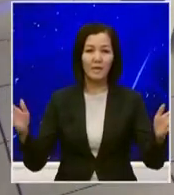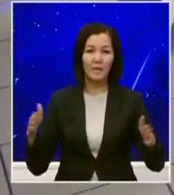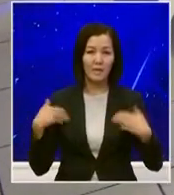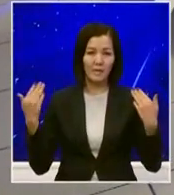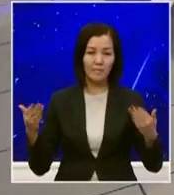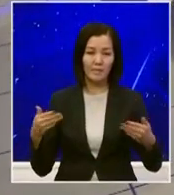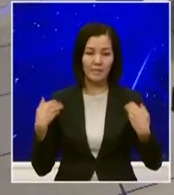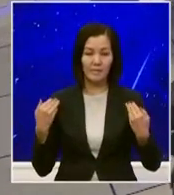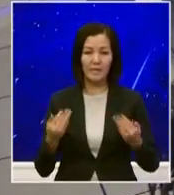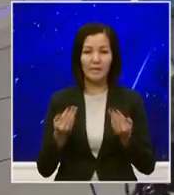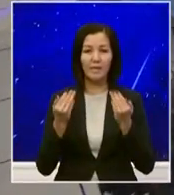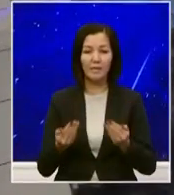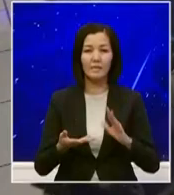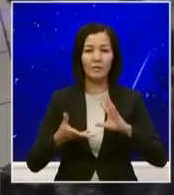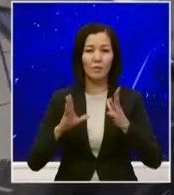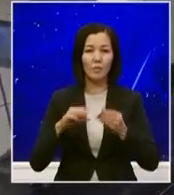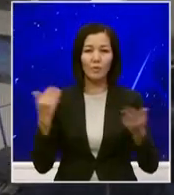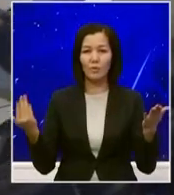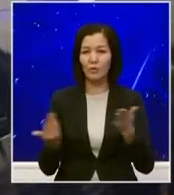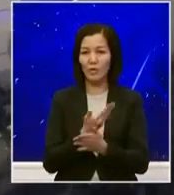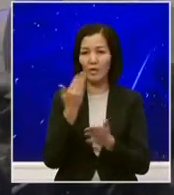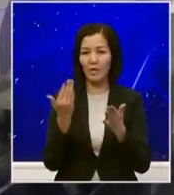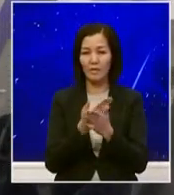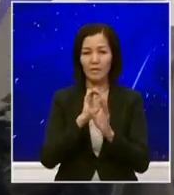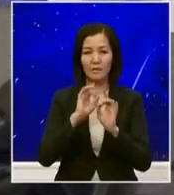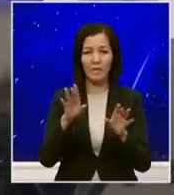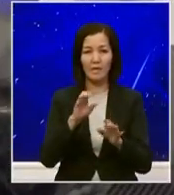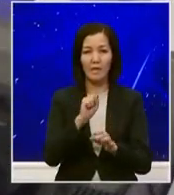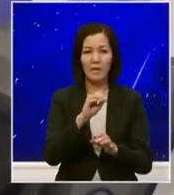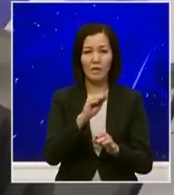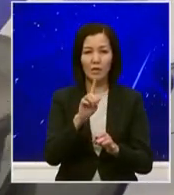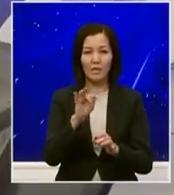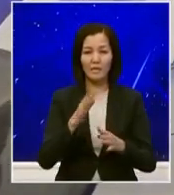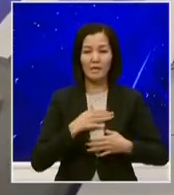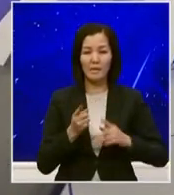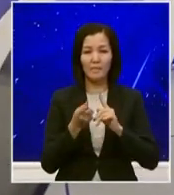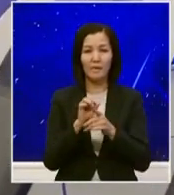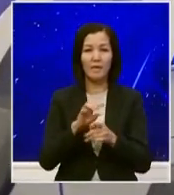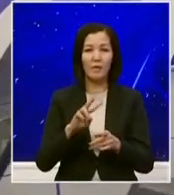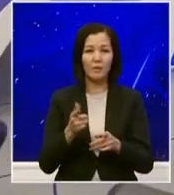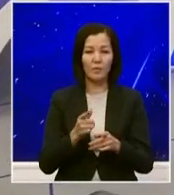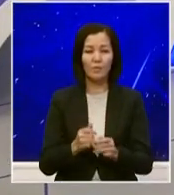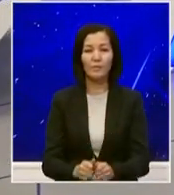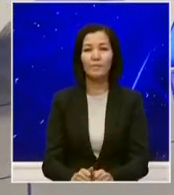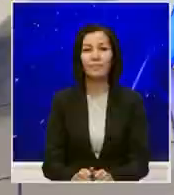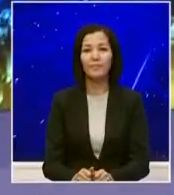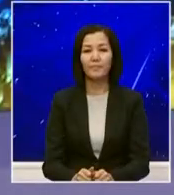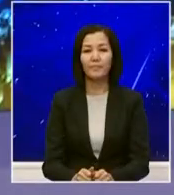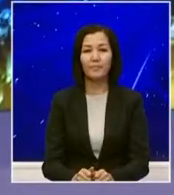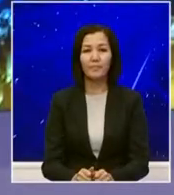Сәлемістер Аймақтың бастарнасының тікелей эфирінде жаңалықтар. Студияда Жазира Исаева, сурда аудармада Айгүл Жұмаш қызы.